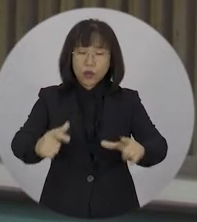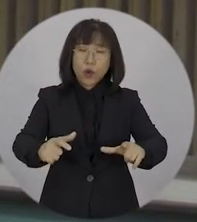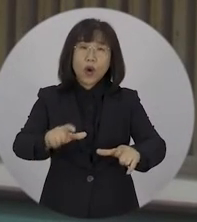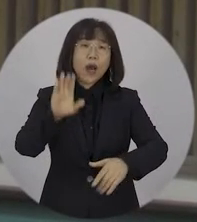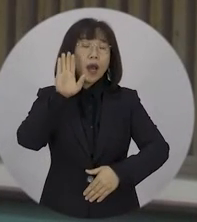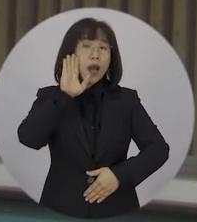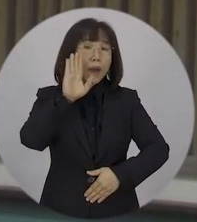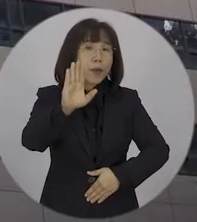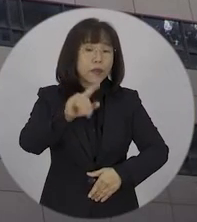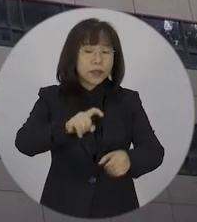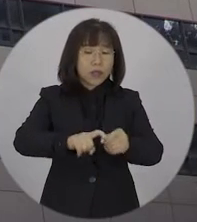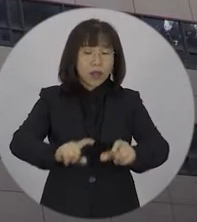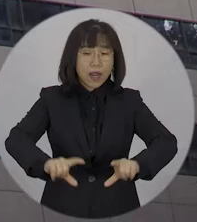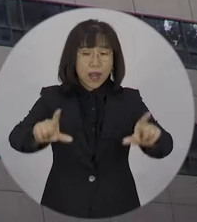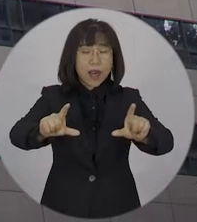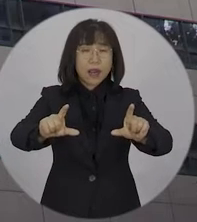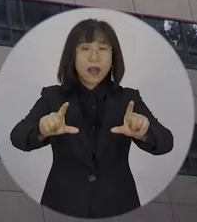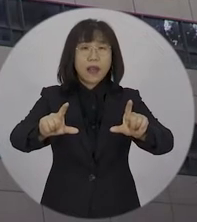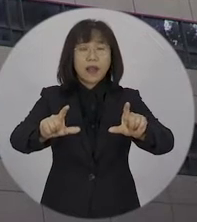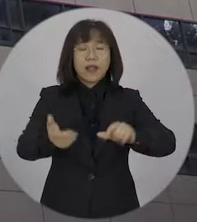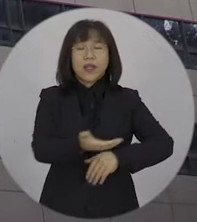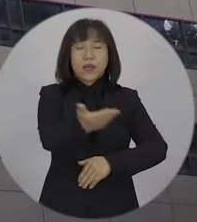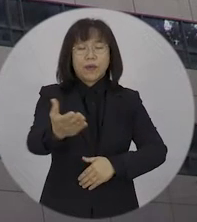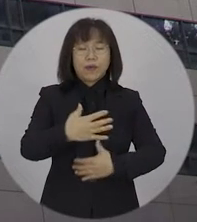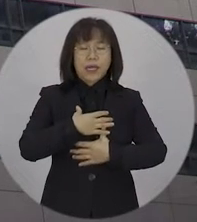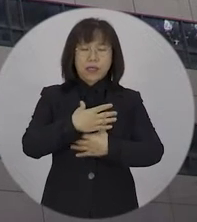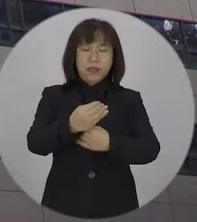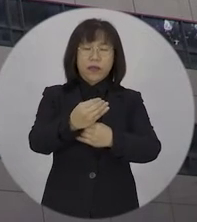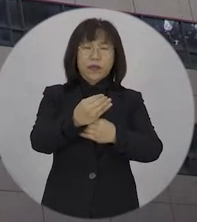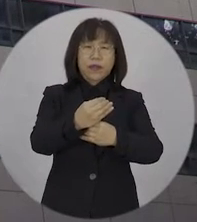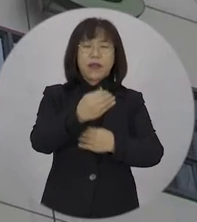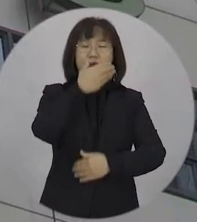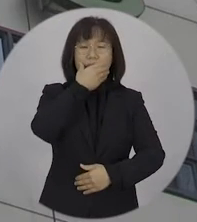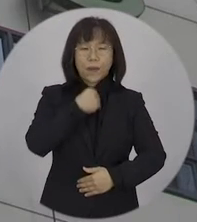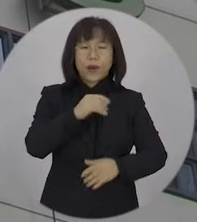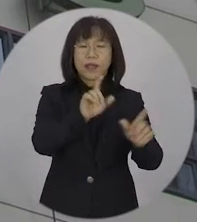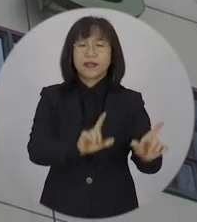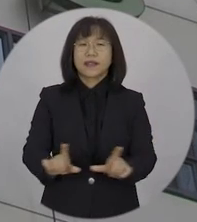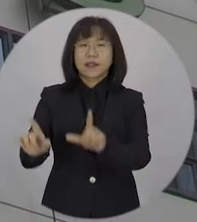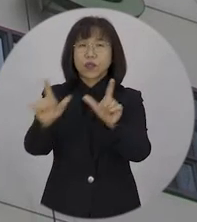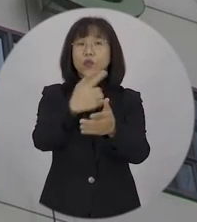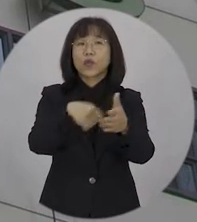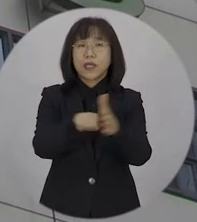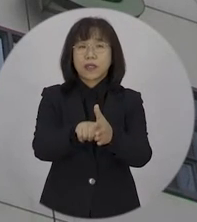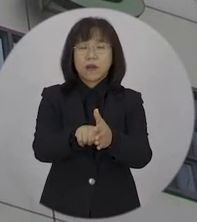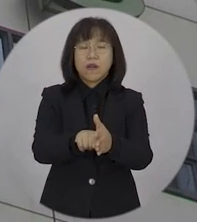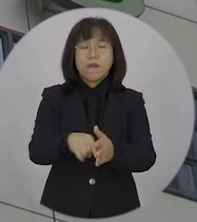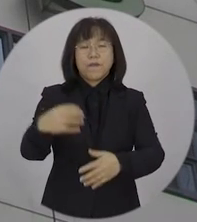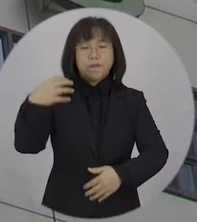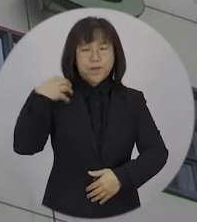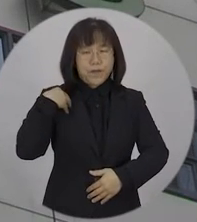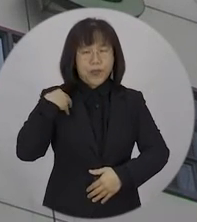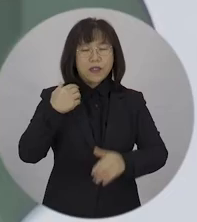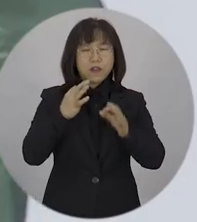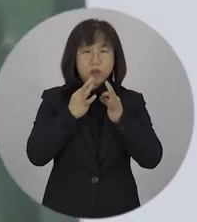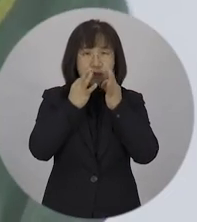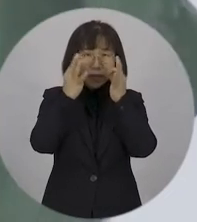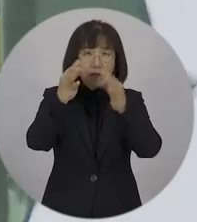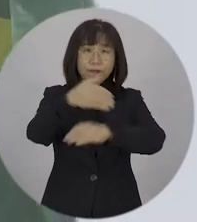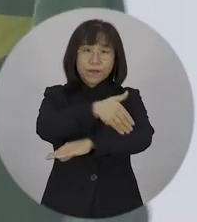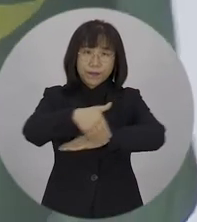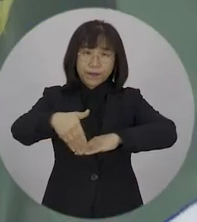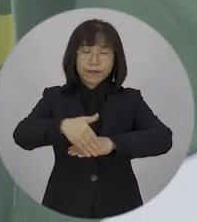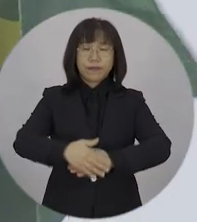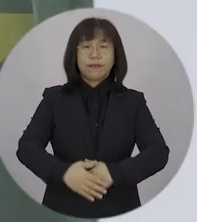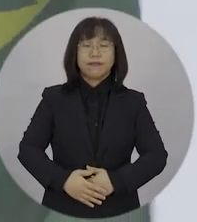강서구는 다가오는 설 명절을 앞두고 구민 모두가 안전하고 행복한 설을 보낼 수 있도록 맡은 바 업무에 최선을 다할